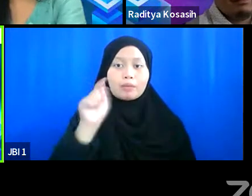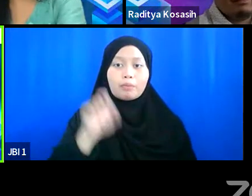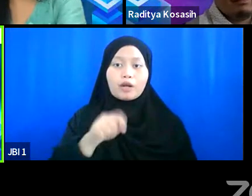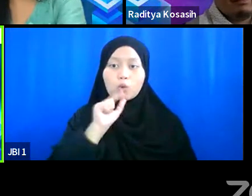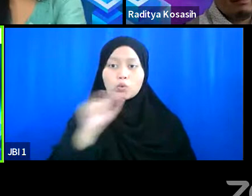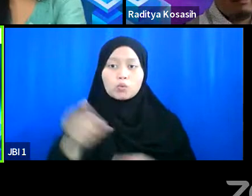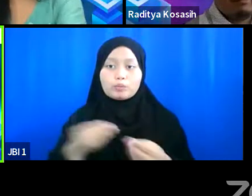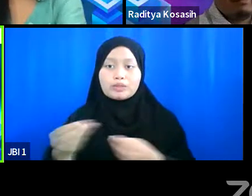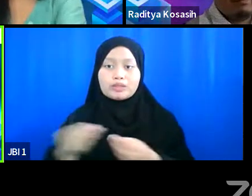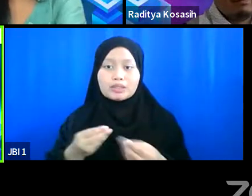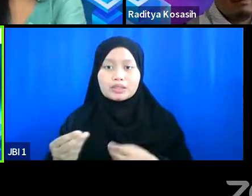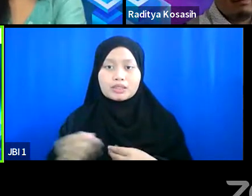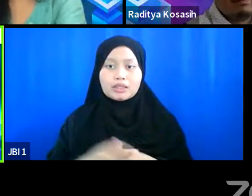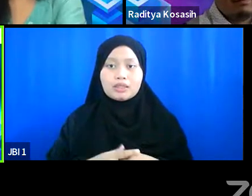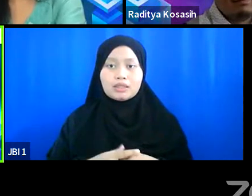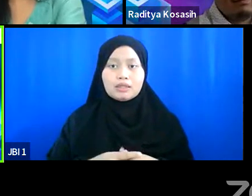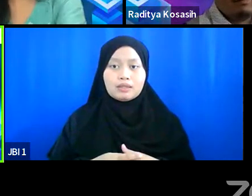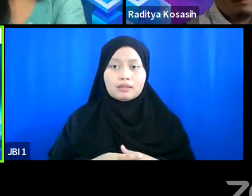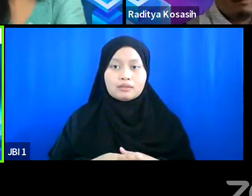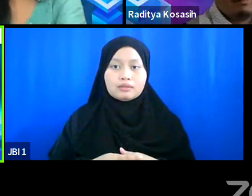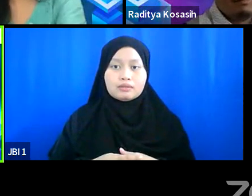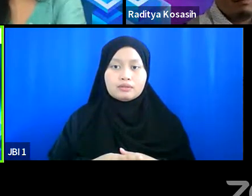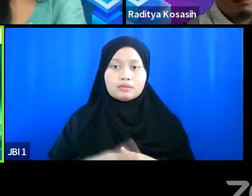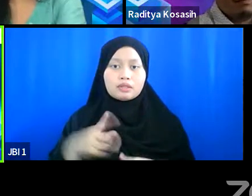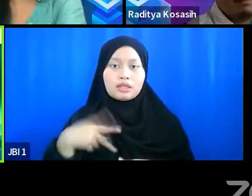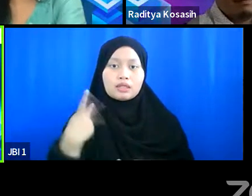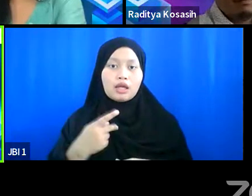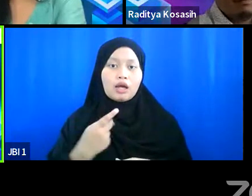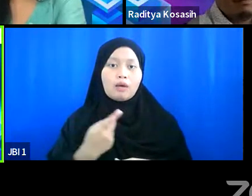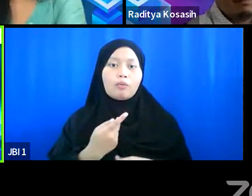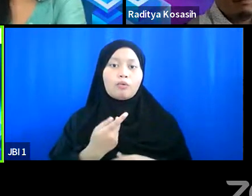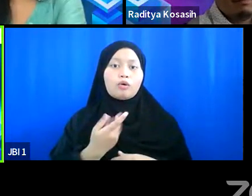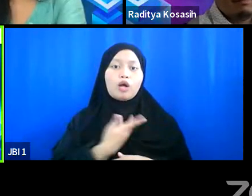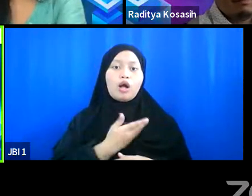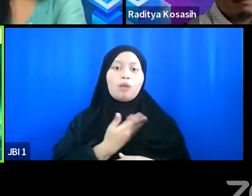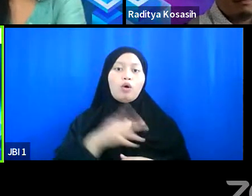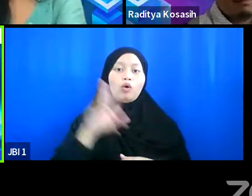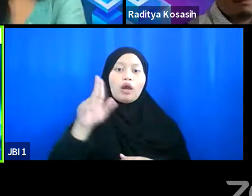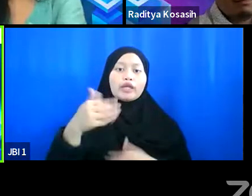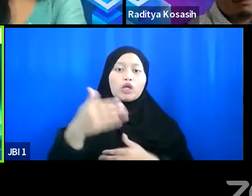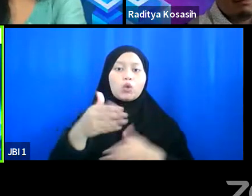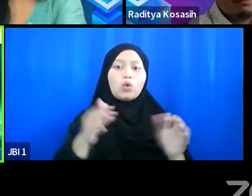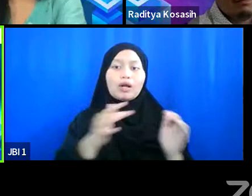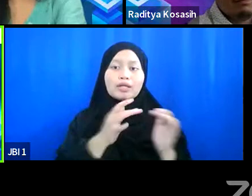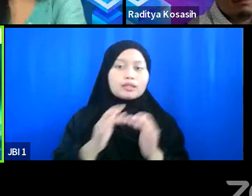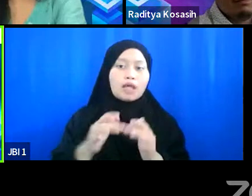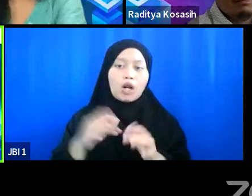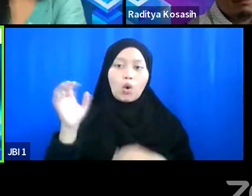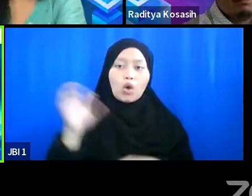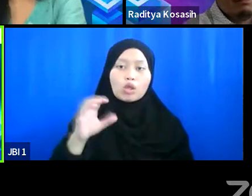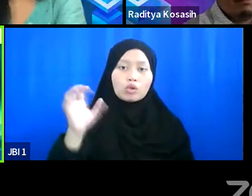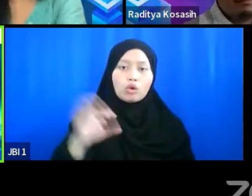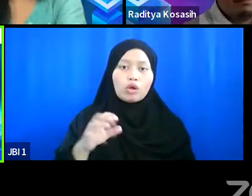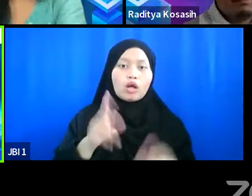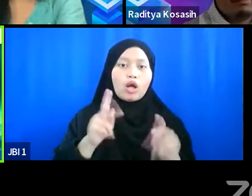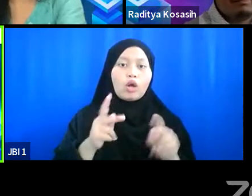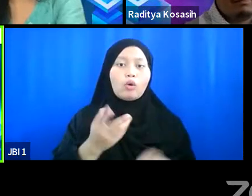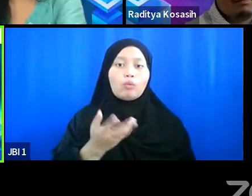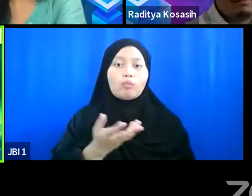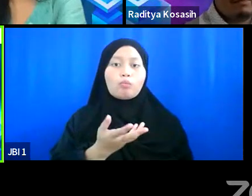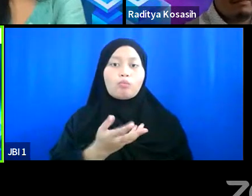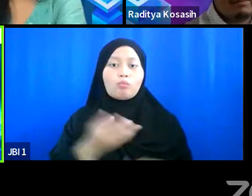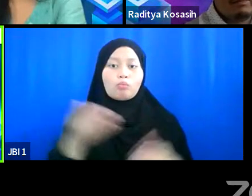rupanya sudah buatkan kita enggak mau lagi mau bikin foto jadi kalau kamu menemukan kita menempel